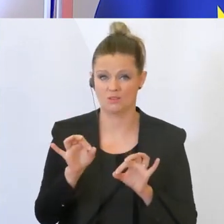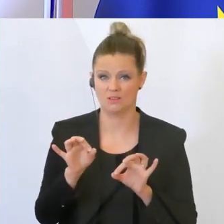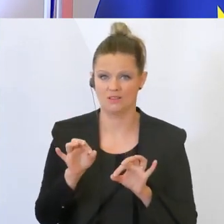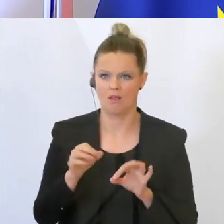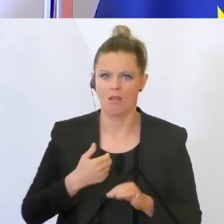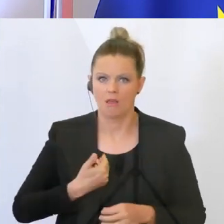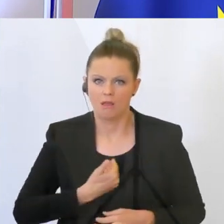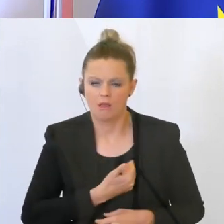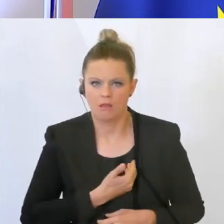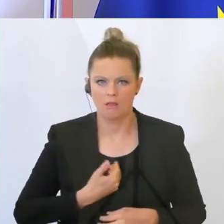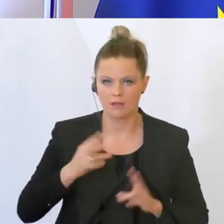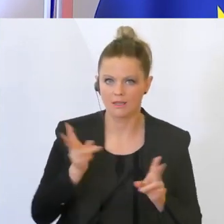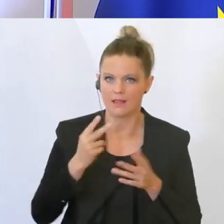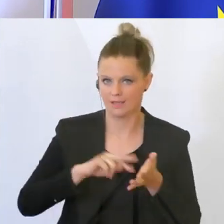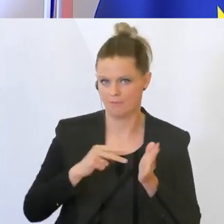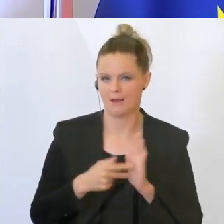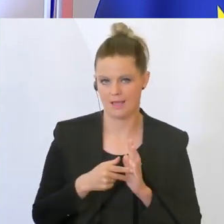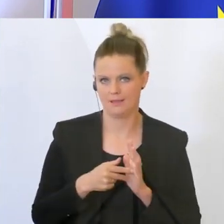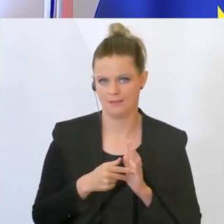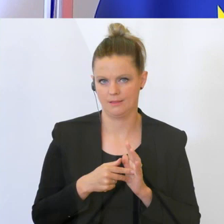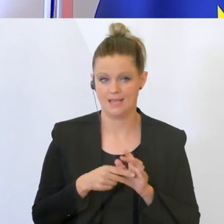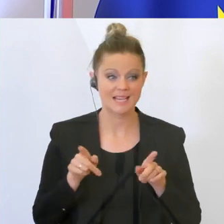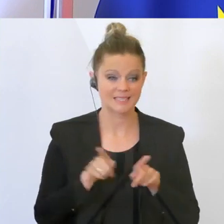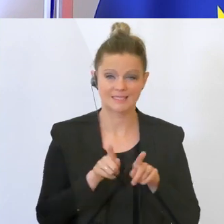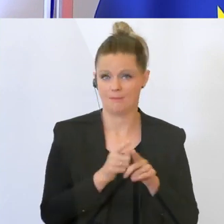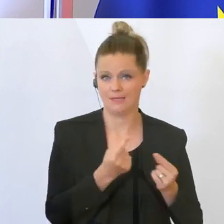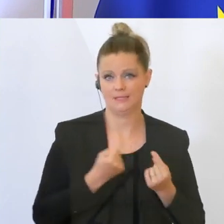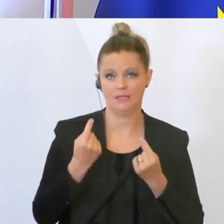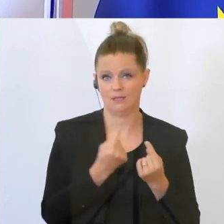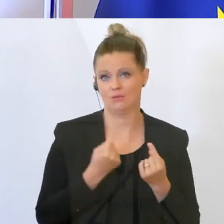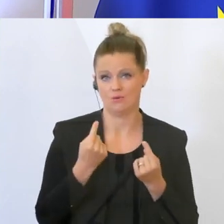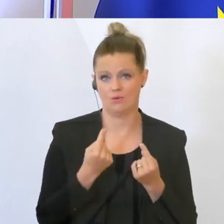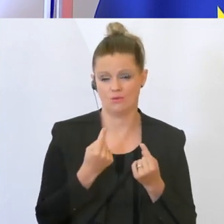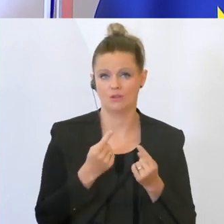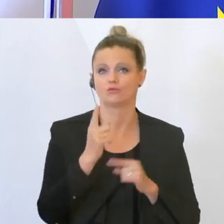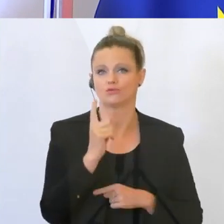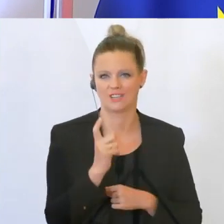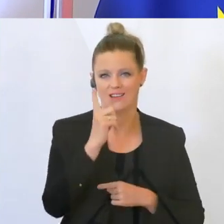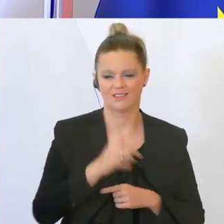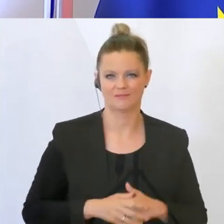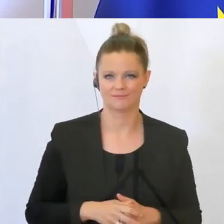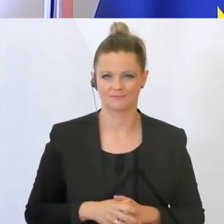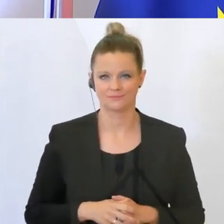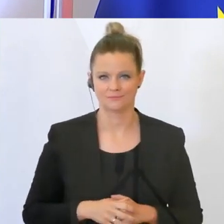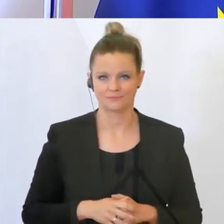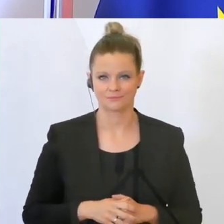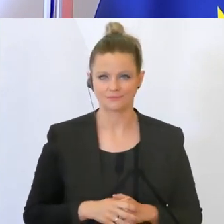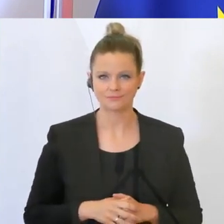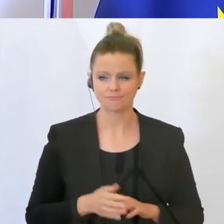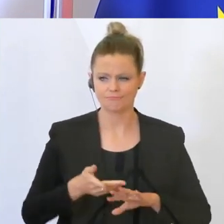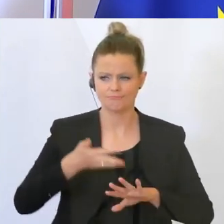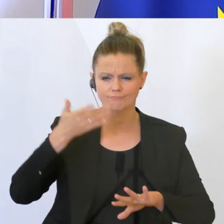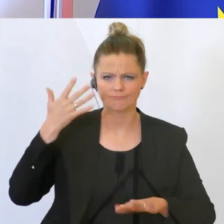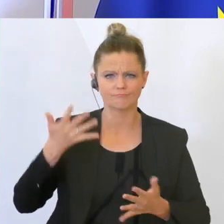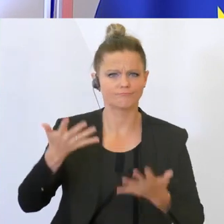die fehlende Planbarkeit. Und dasselbe gilt natürlich auch für den Staat. In den vergangenen